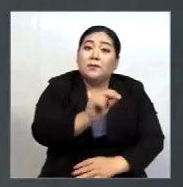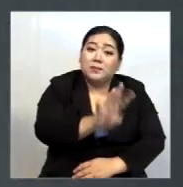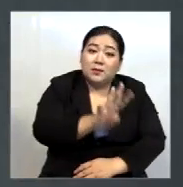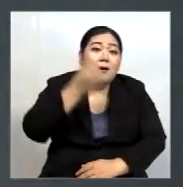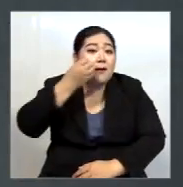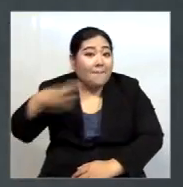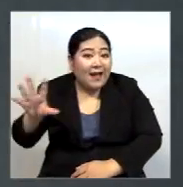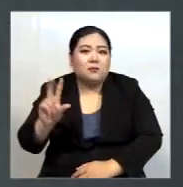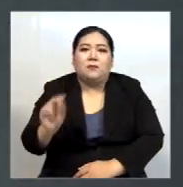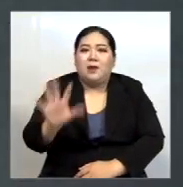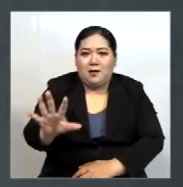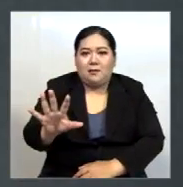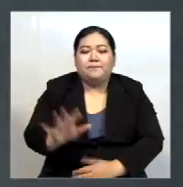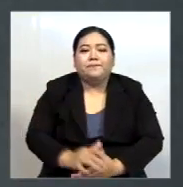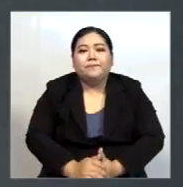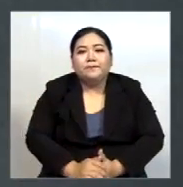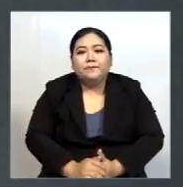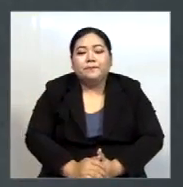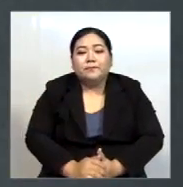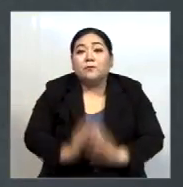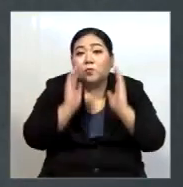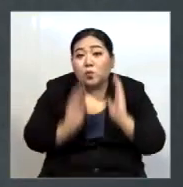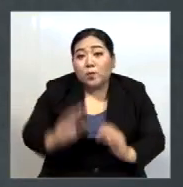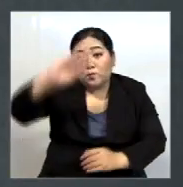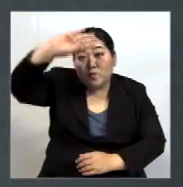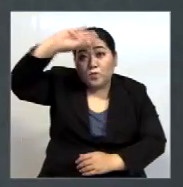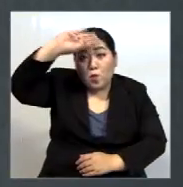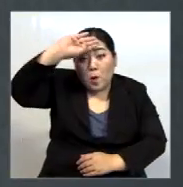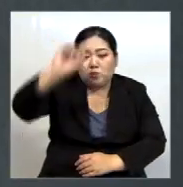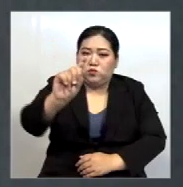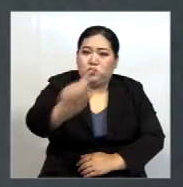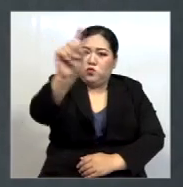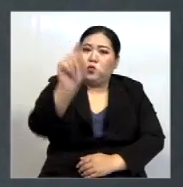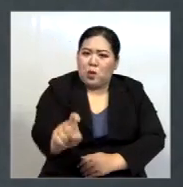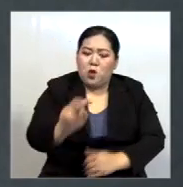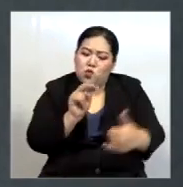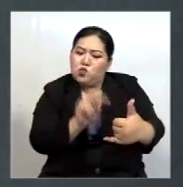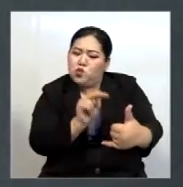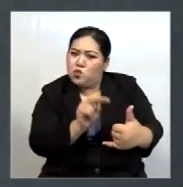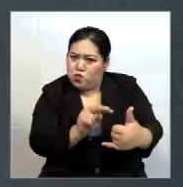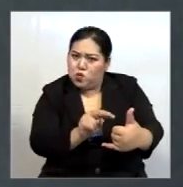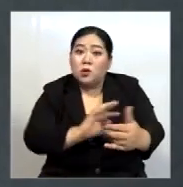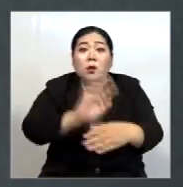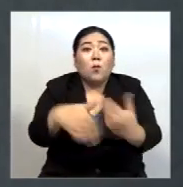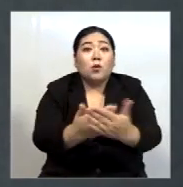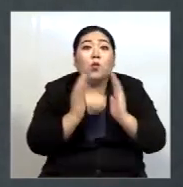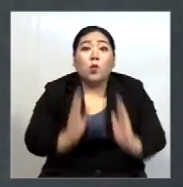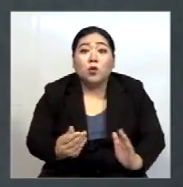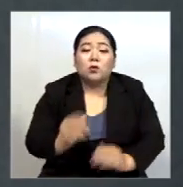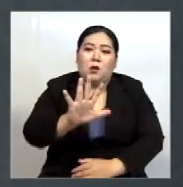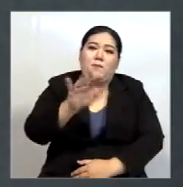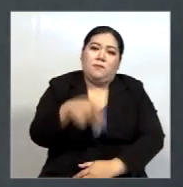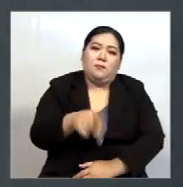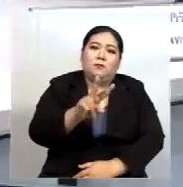คนกลับบ้านแล้ว35คนนอกจากนี้ยังมีผู้ป่วยที่เข้าเกณฑ์สอบสวนโรคที่ต้องเฝ้าระวังสะสมทั้งหมดนะ